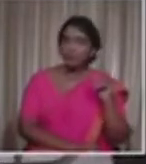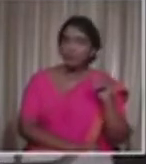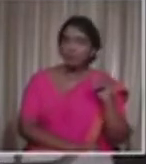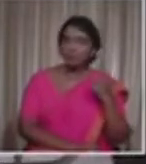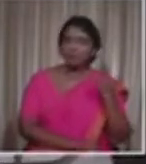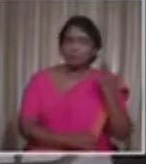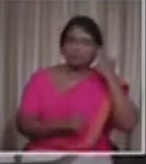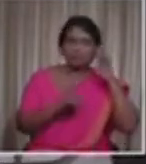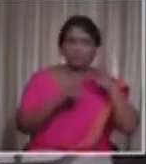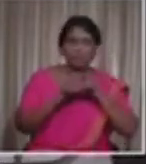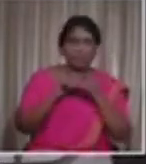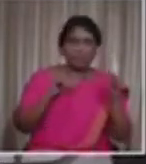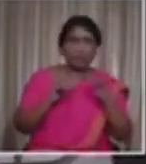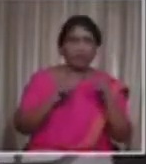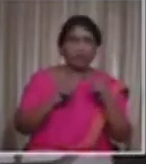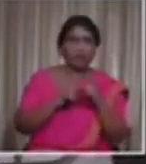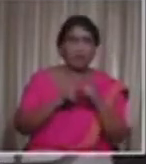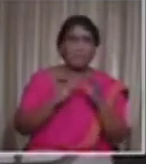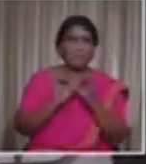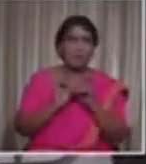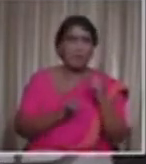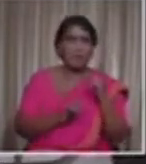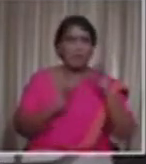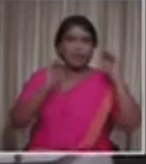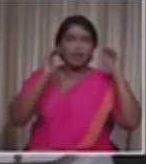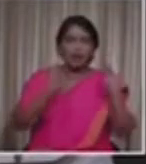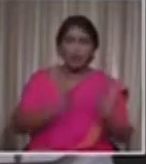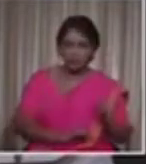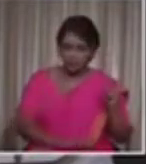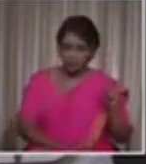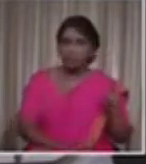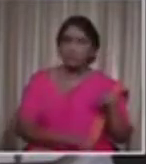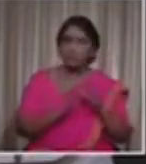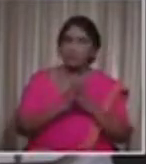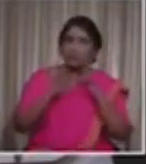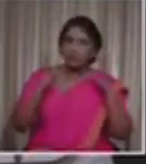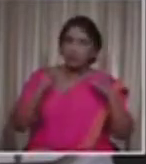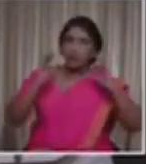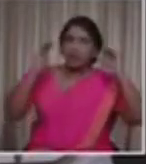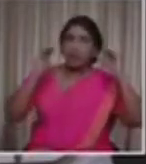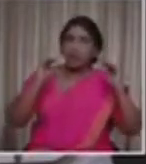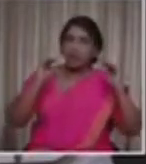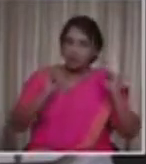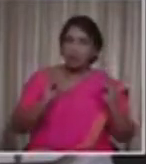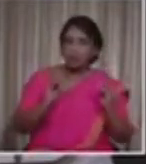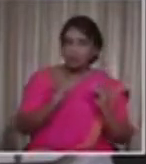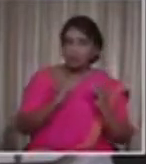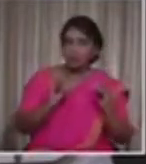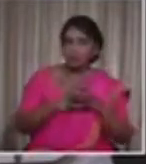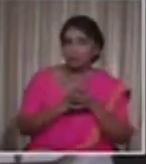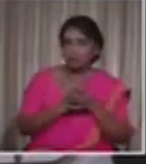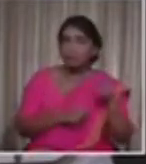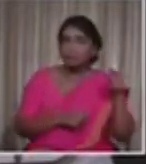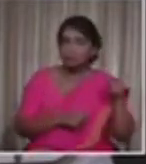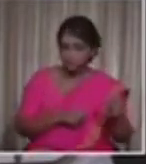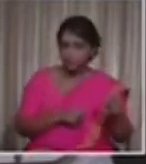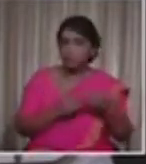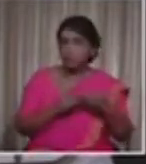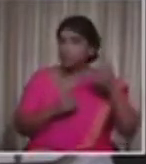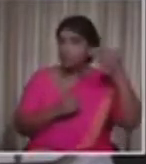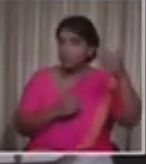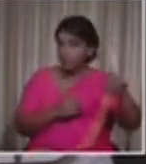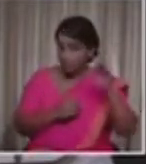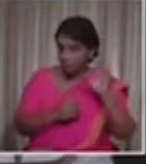ගන්නවා නම් ඩොලර් බිලියන 70ට අඩුවෙන් තියෙන්නේ. ඉතින් විශාල කුඩා වීමක් නැත්නම් ඇකිලීමක් තියෙනවා. මෙතන ඉඳන් ඉදිරියට